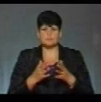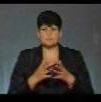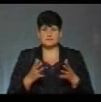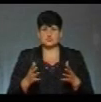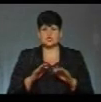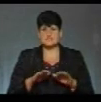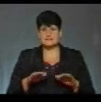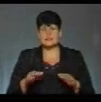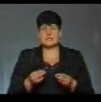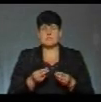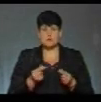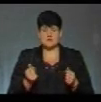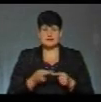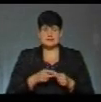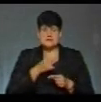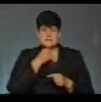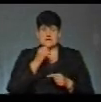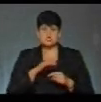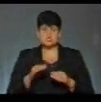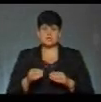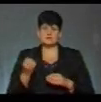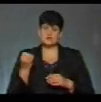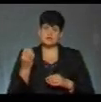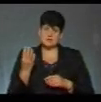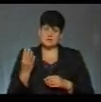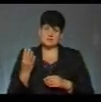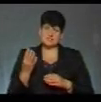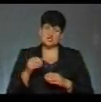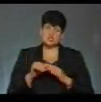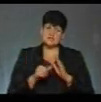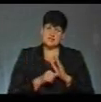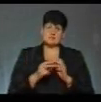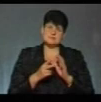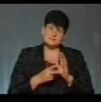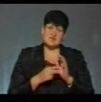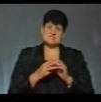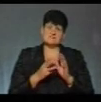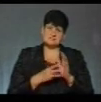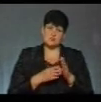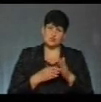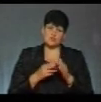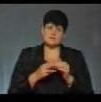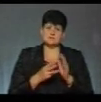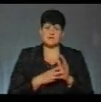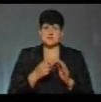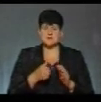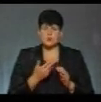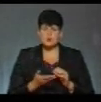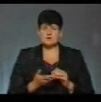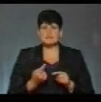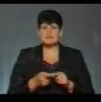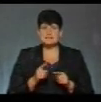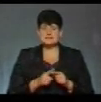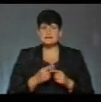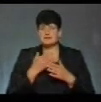кількість дітей, які пропадають, це старші діти віком 14, 16, 17, 18, до 18 років, так? Це